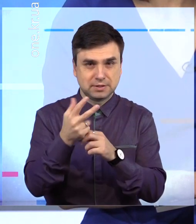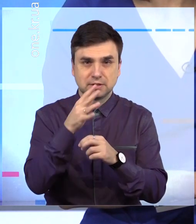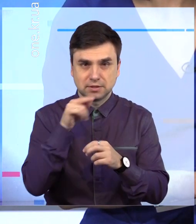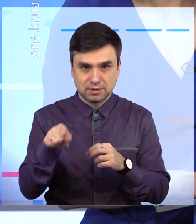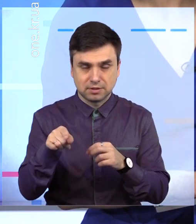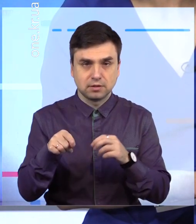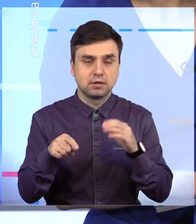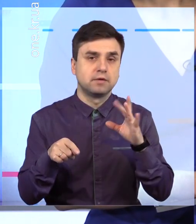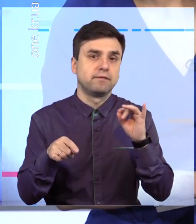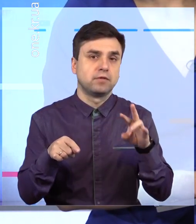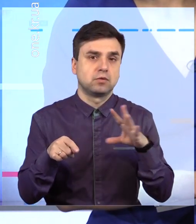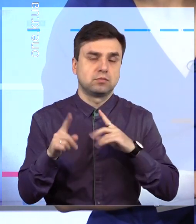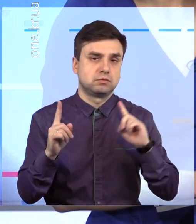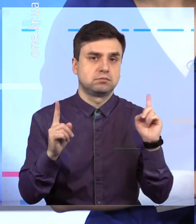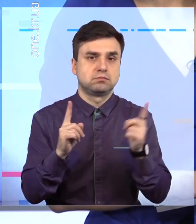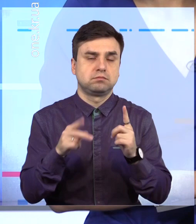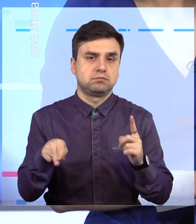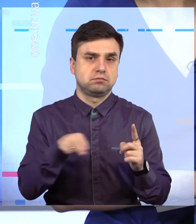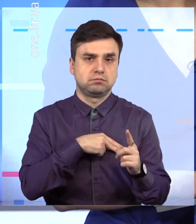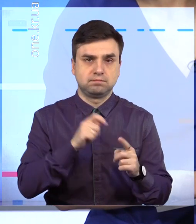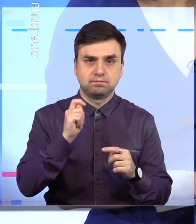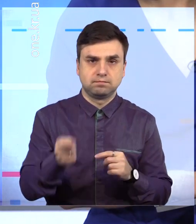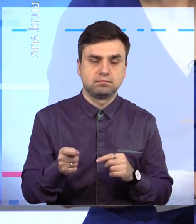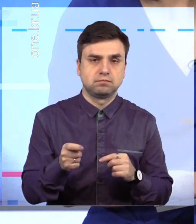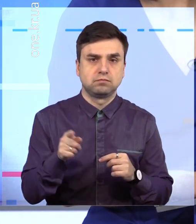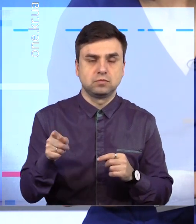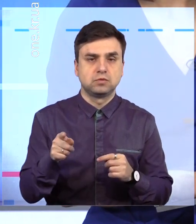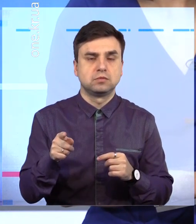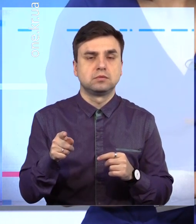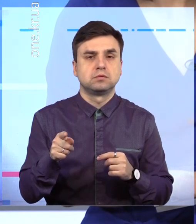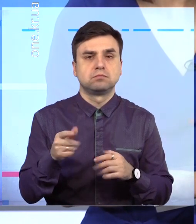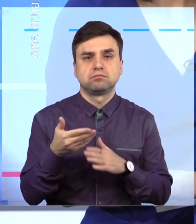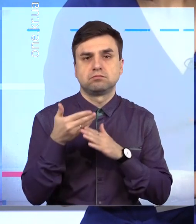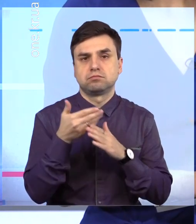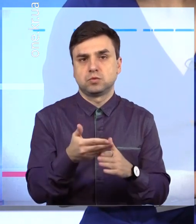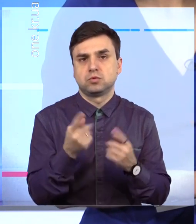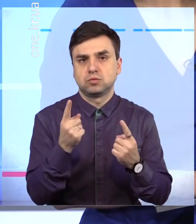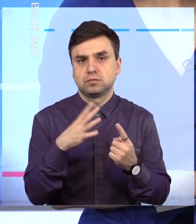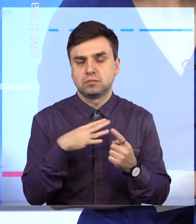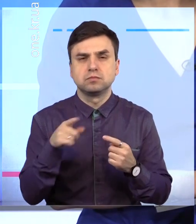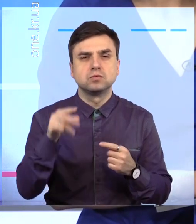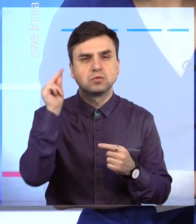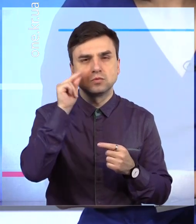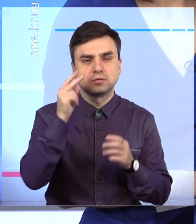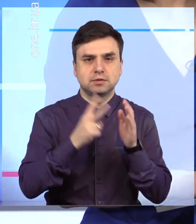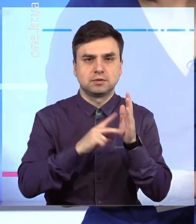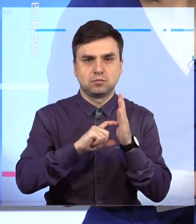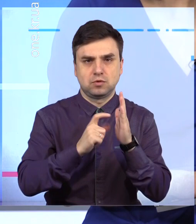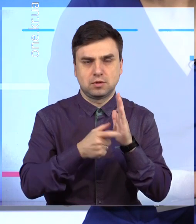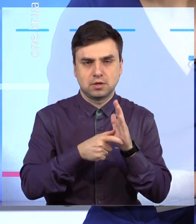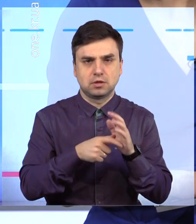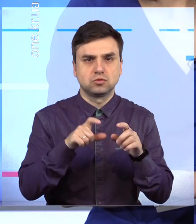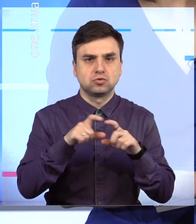міського голови Юрій Вілкул, вручив нагрудний знак за заслуги перед містом 3-го ступеня. Хлопець навчається у 7-му класі школи